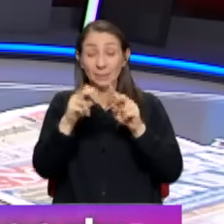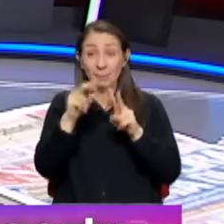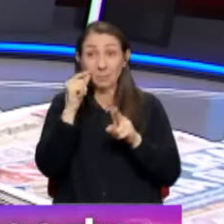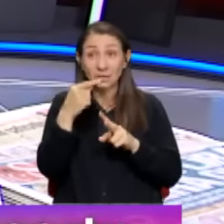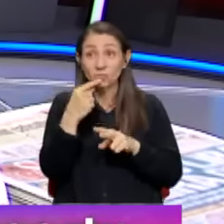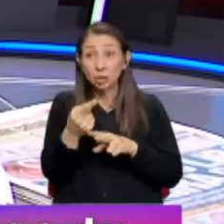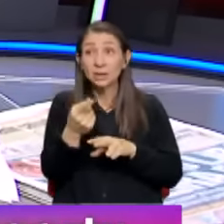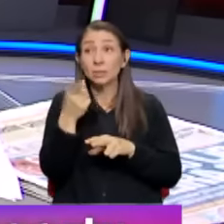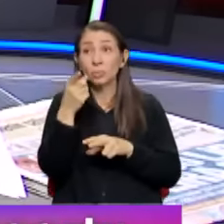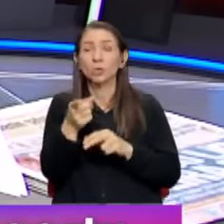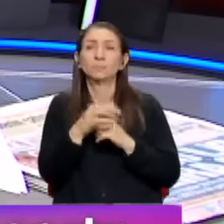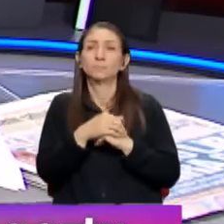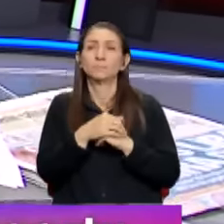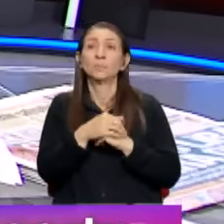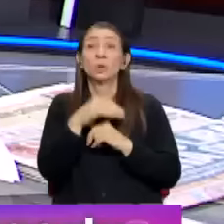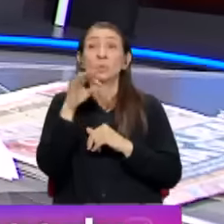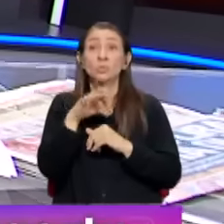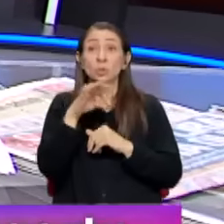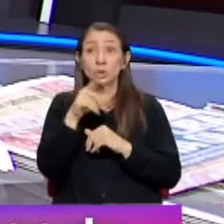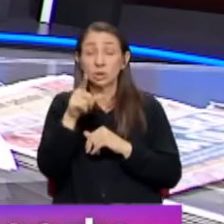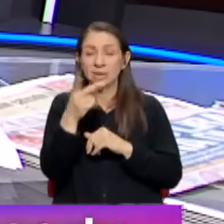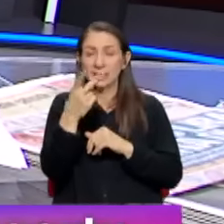söylediğiydi. Zaten bu. Bugün